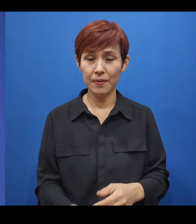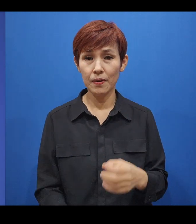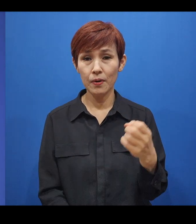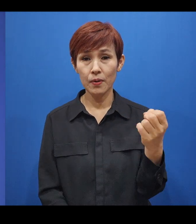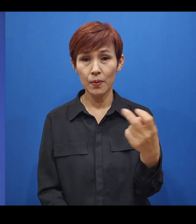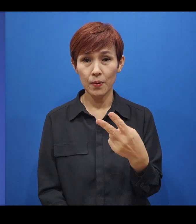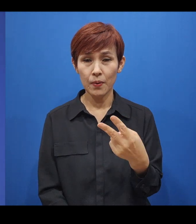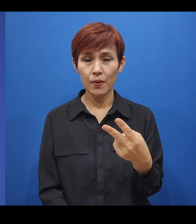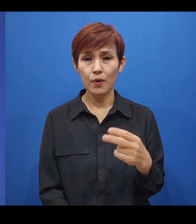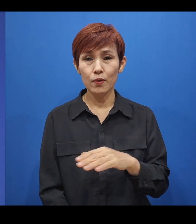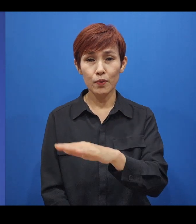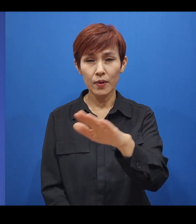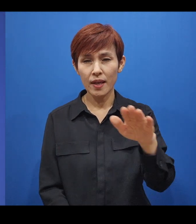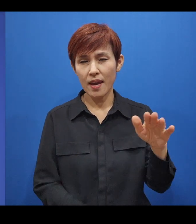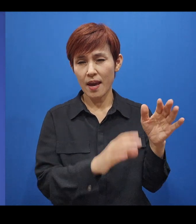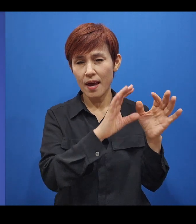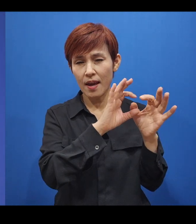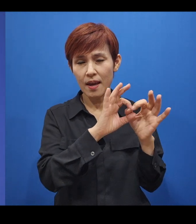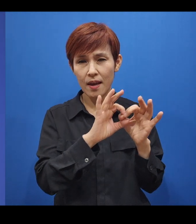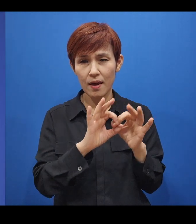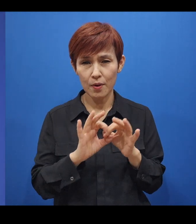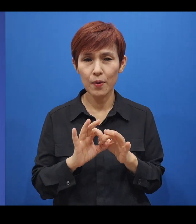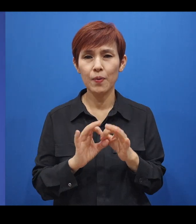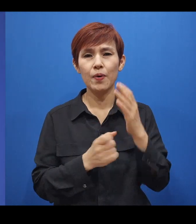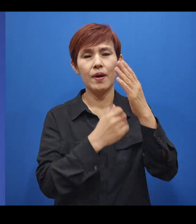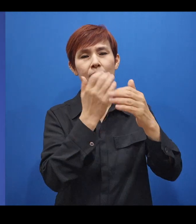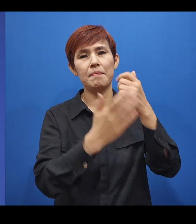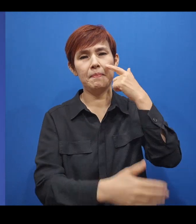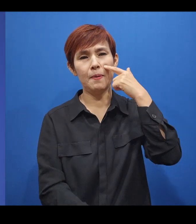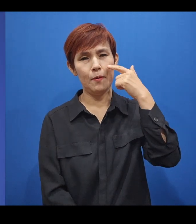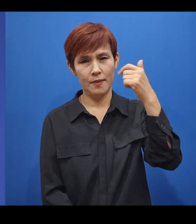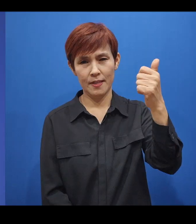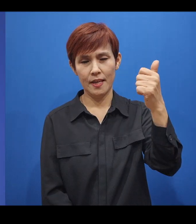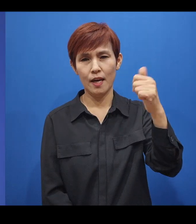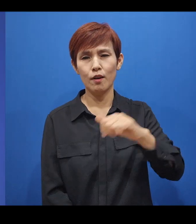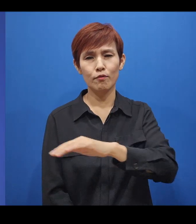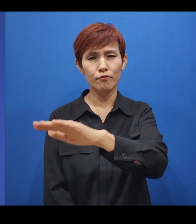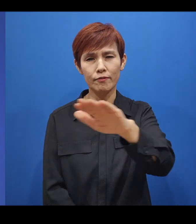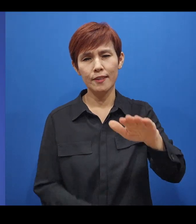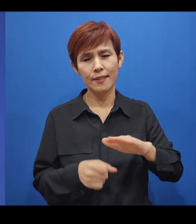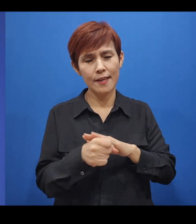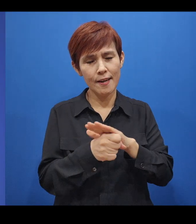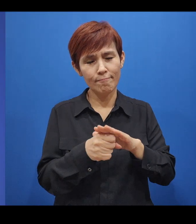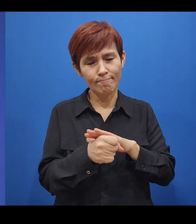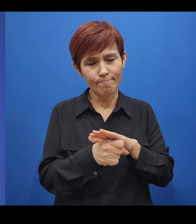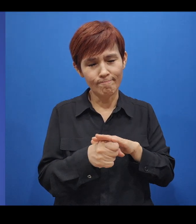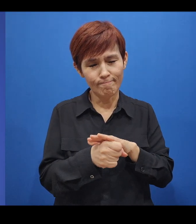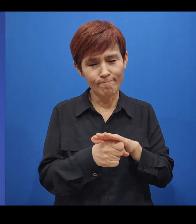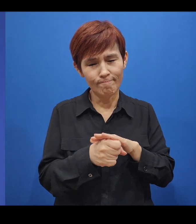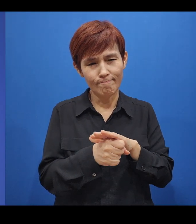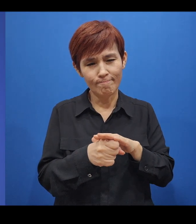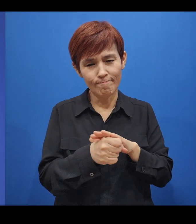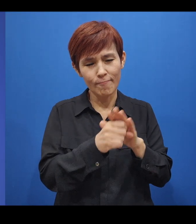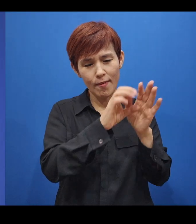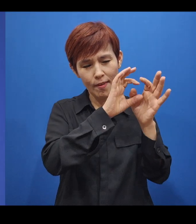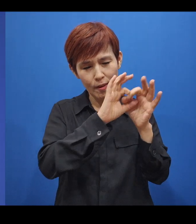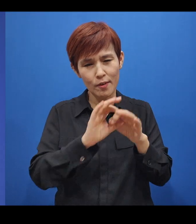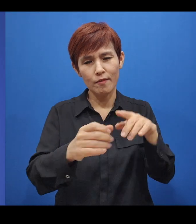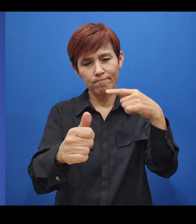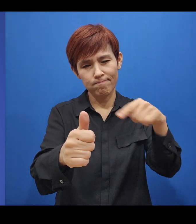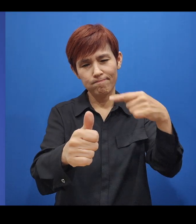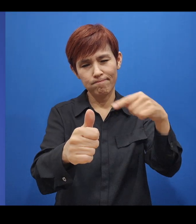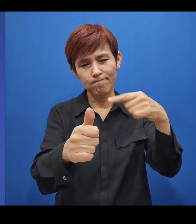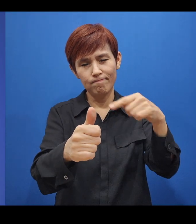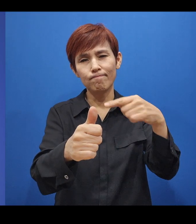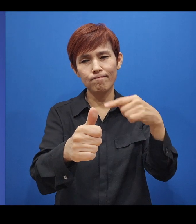뿐만 아니라 우리에게 계속해서 하나님 아버지가 우리를 어떻게 사랑하는지를 계속